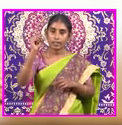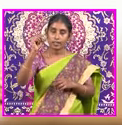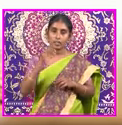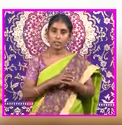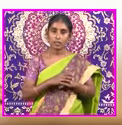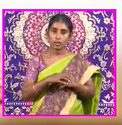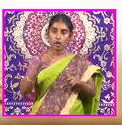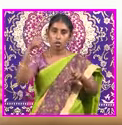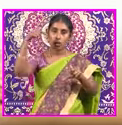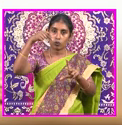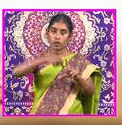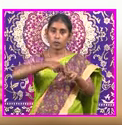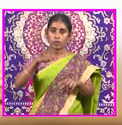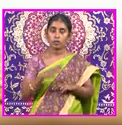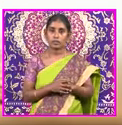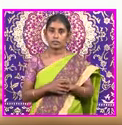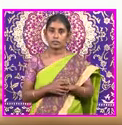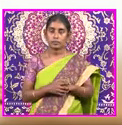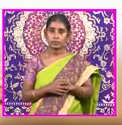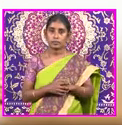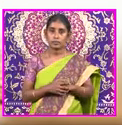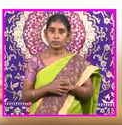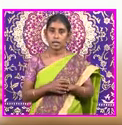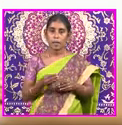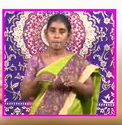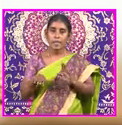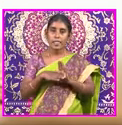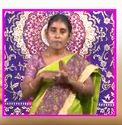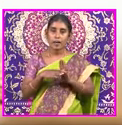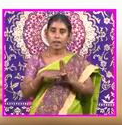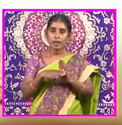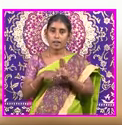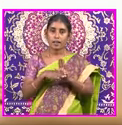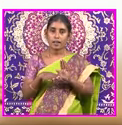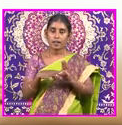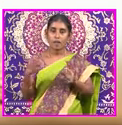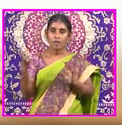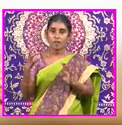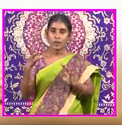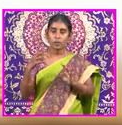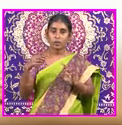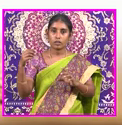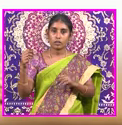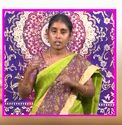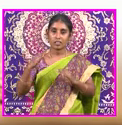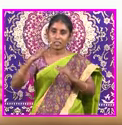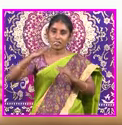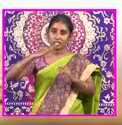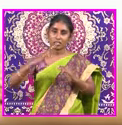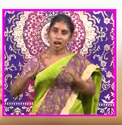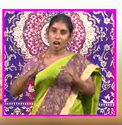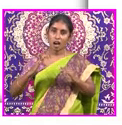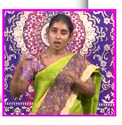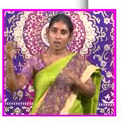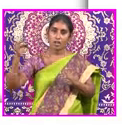45 டிகிரி சாய்வு கோணத்தில் விழுகிறது. ஸோ வெப்பமண்டலத்தை பார்த்துட்டோம், மித வெப்பமண்டலத்தை பார்த்துட்டோம். அடுத்ததாக குளிர்